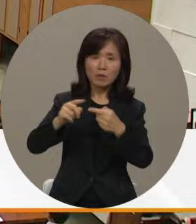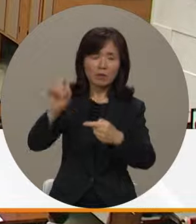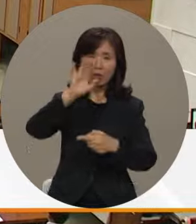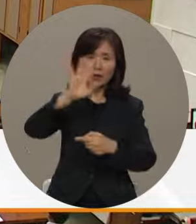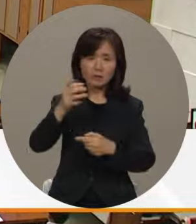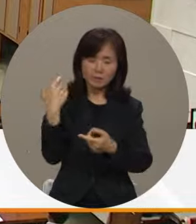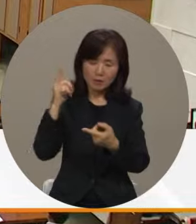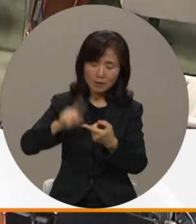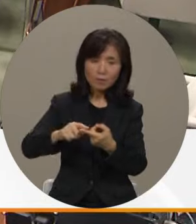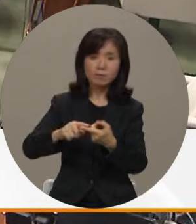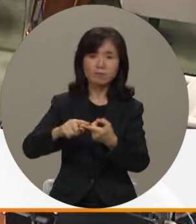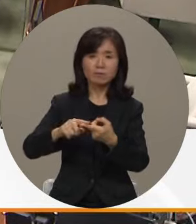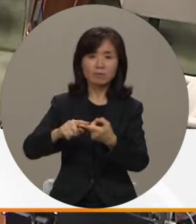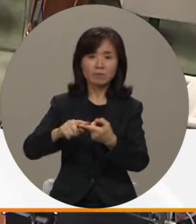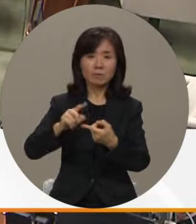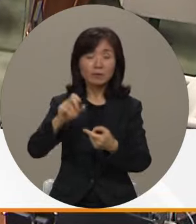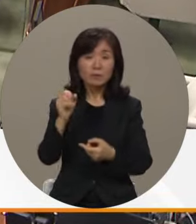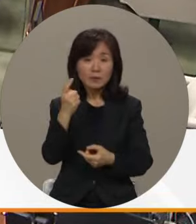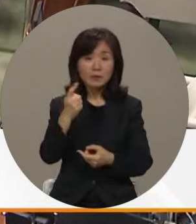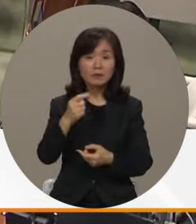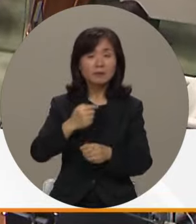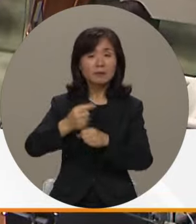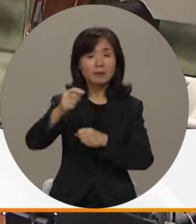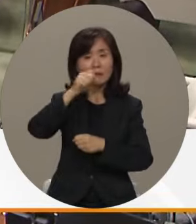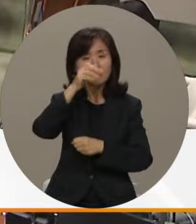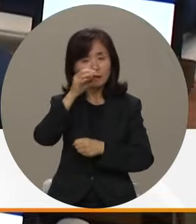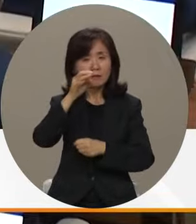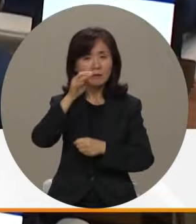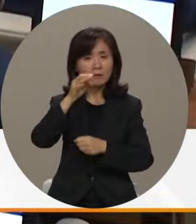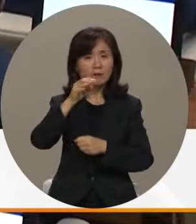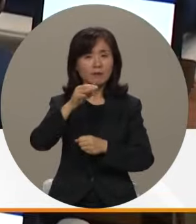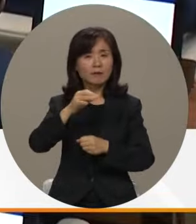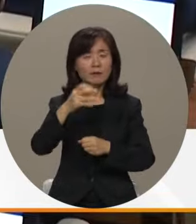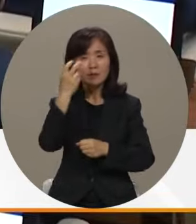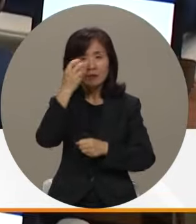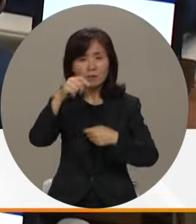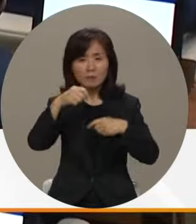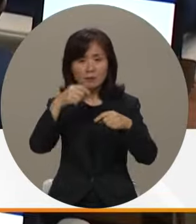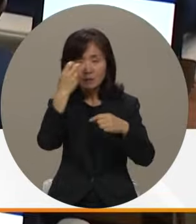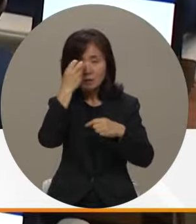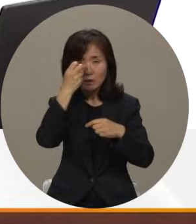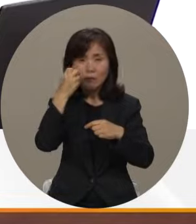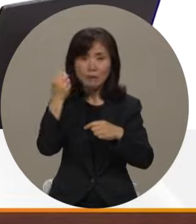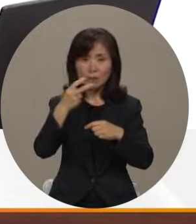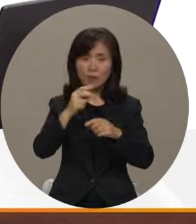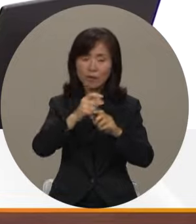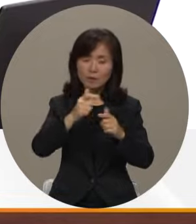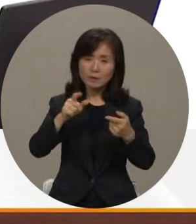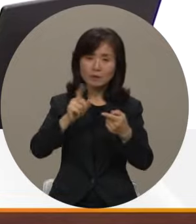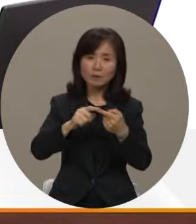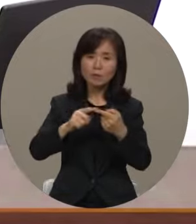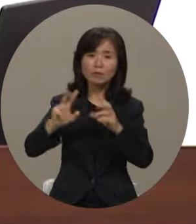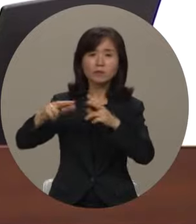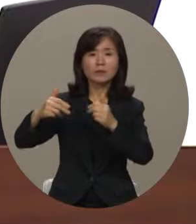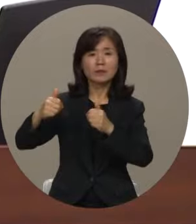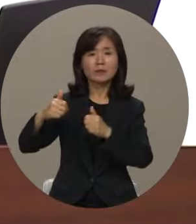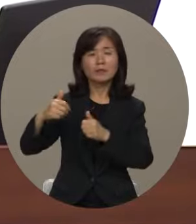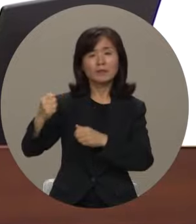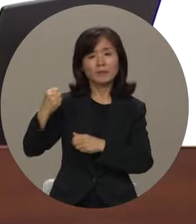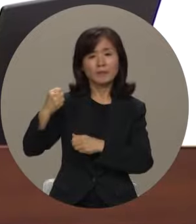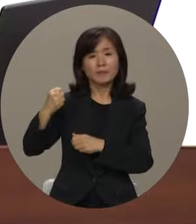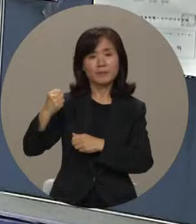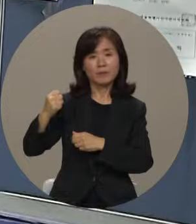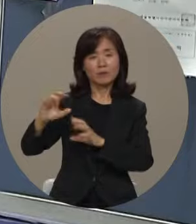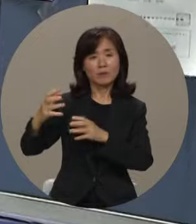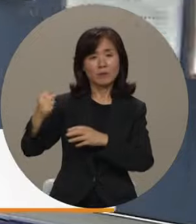연말에 이뤄질 내년도 예산안 심사부터 국민의힘이 주도하는 시의회와의 갈등도 넘어야 할 과제입니다. 이런